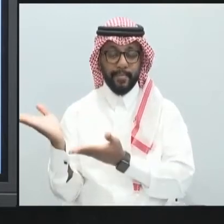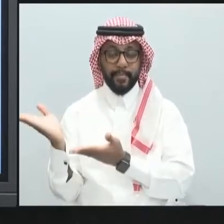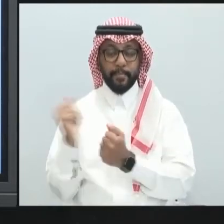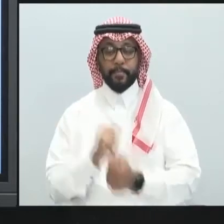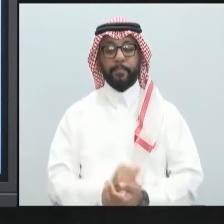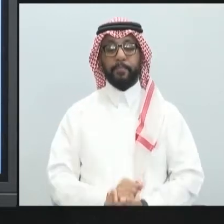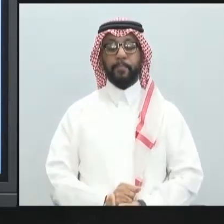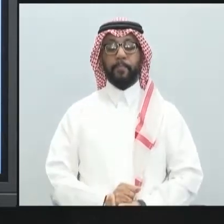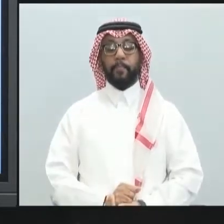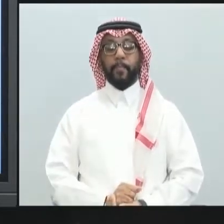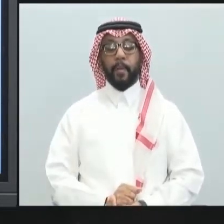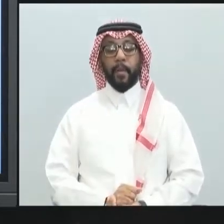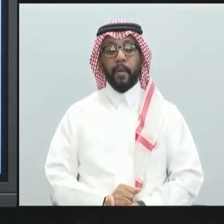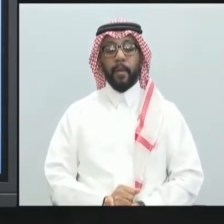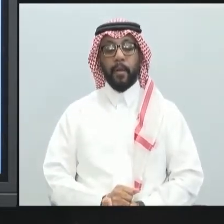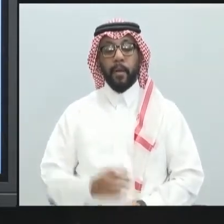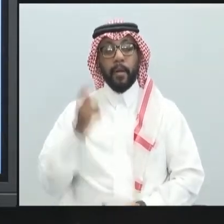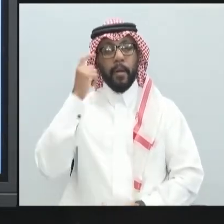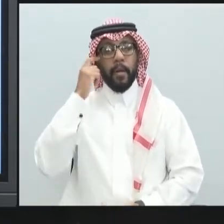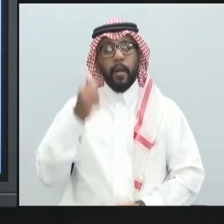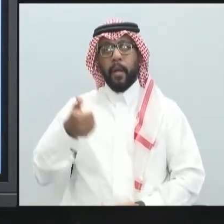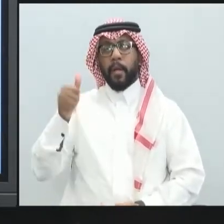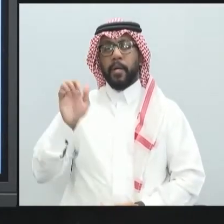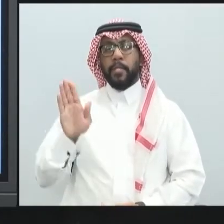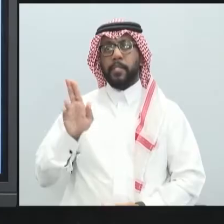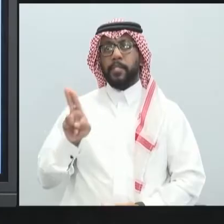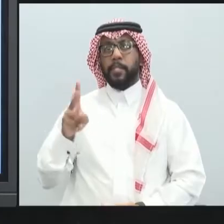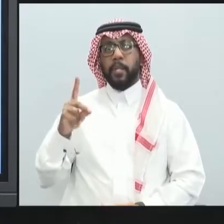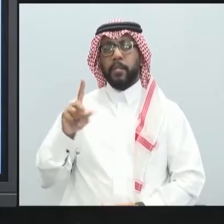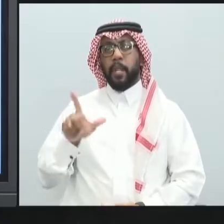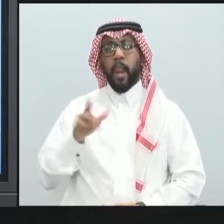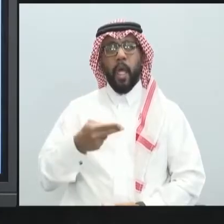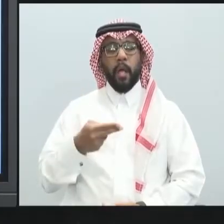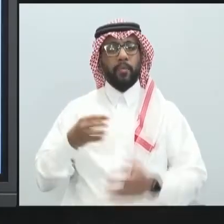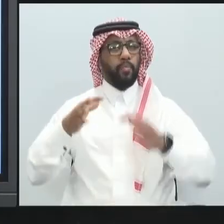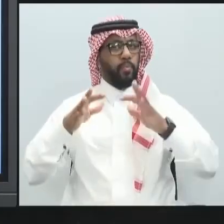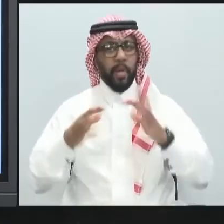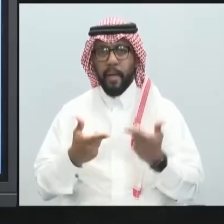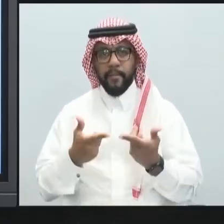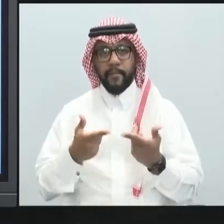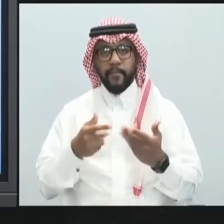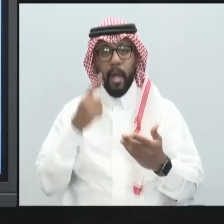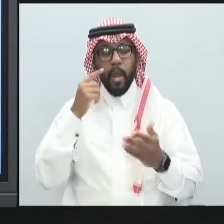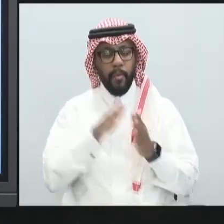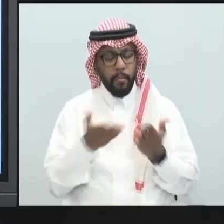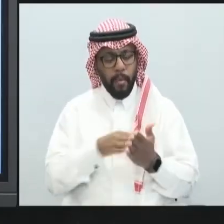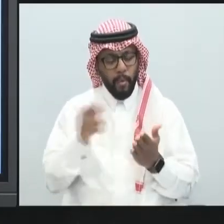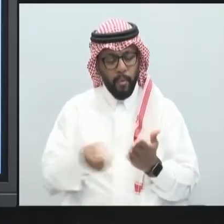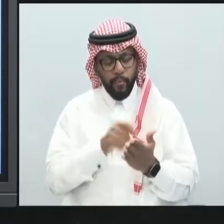ماذا نعني باستطلع استطلع تعني ان اذهب الى النص